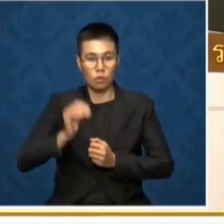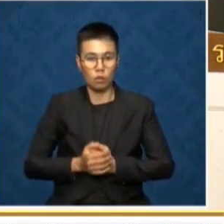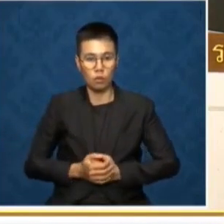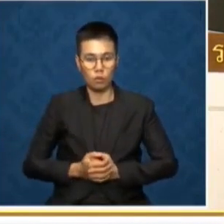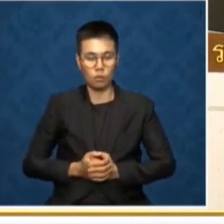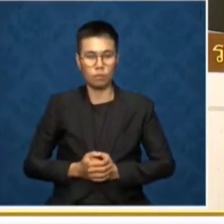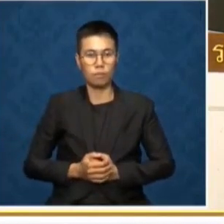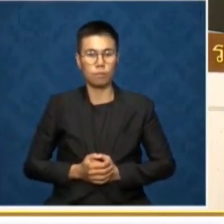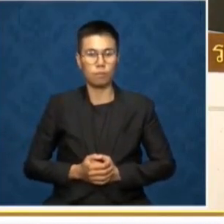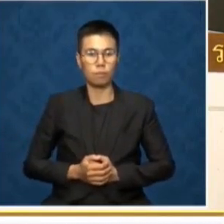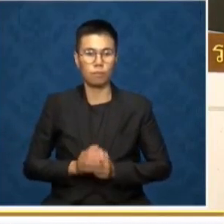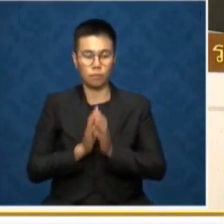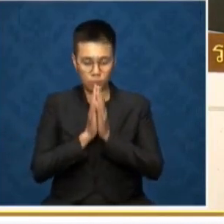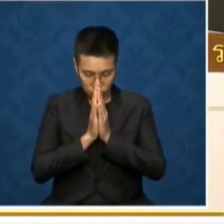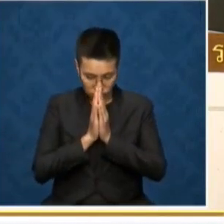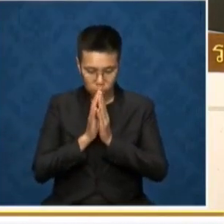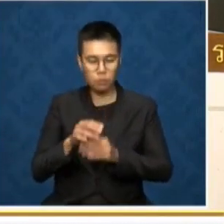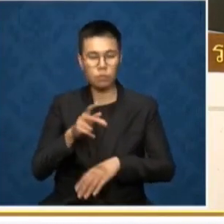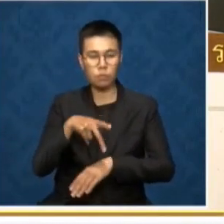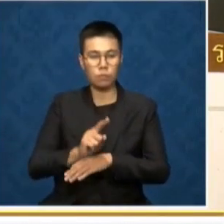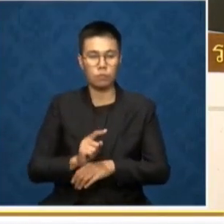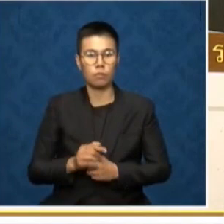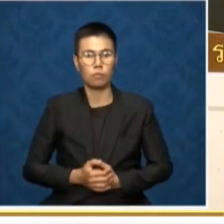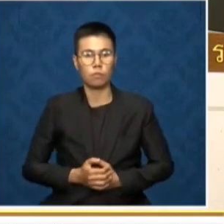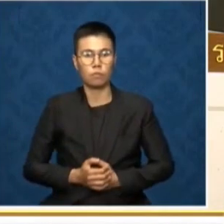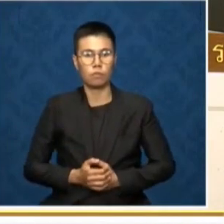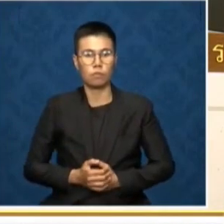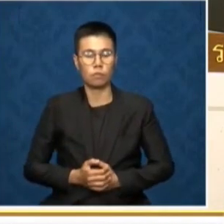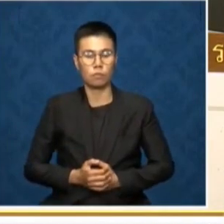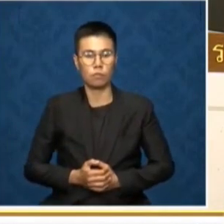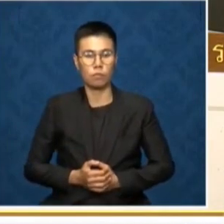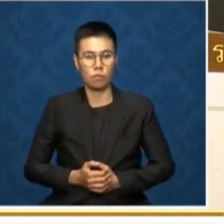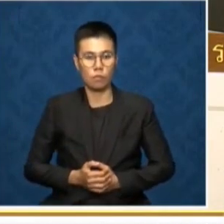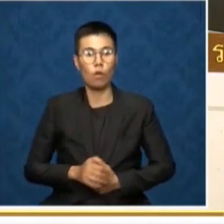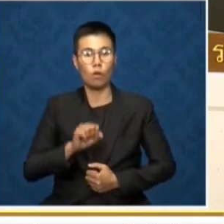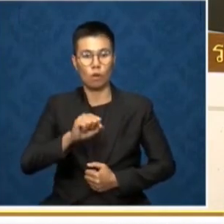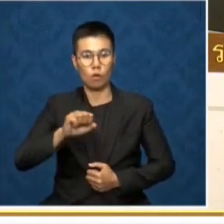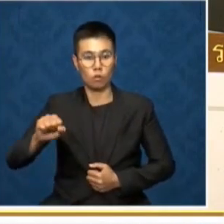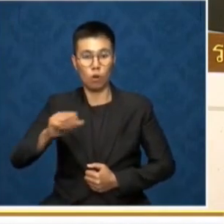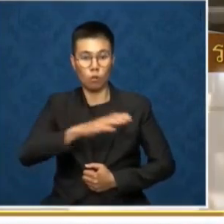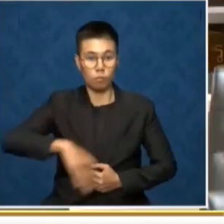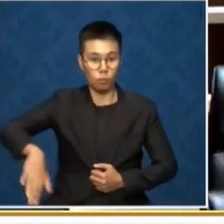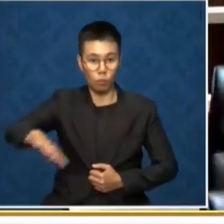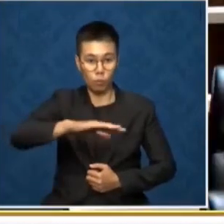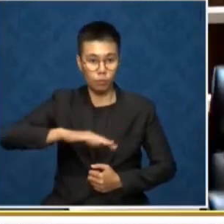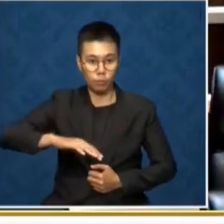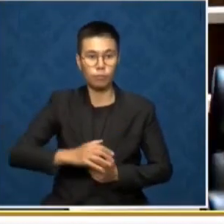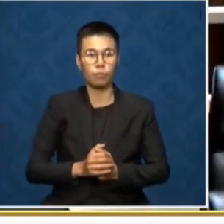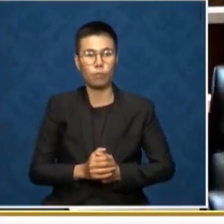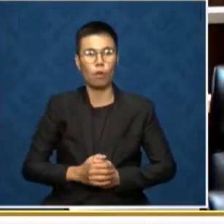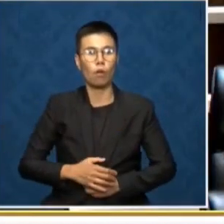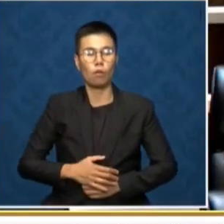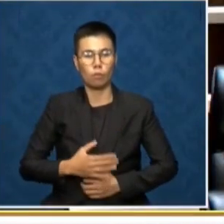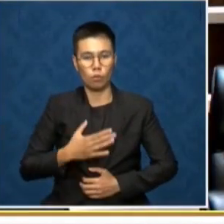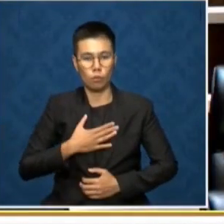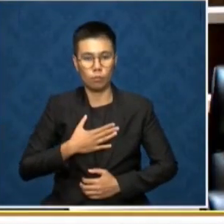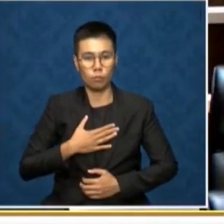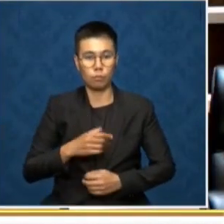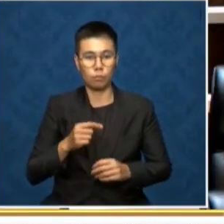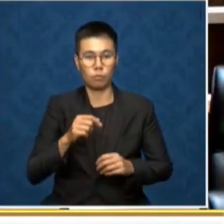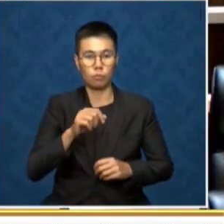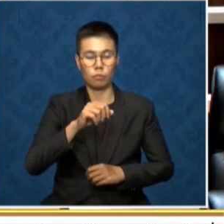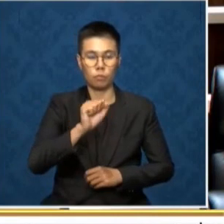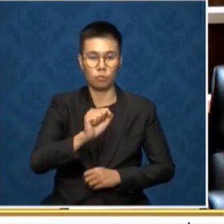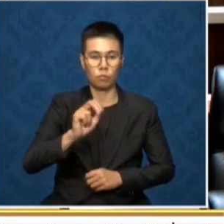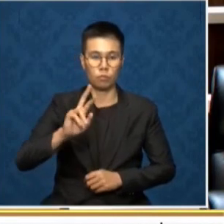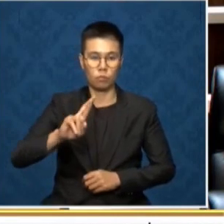กับเรียนท่านประธานสภาที่เคารพท่านเพื่อนสมาชิกผู้ทรงเกียรติผมนายสันเพชรบุญยมณีสมาชิก